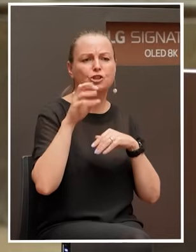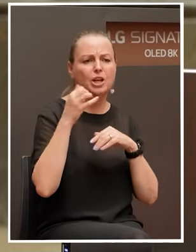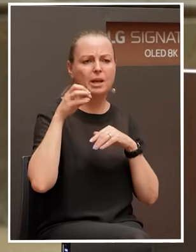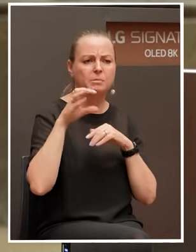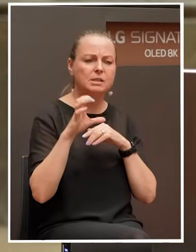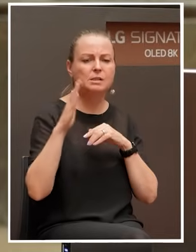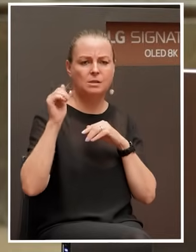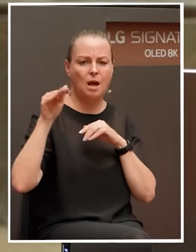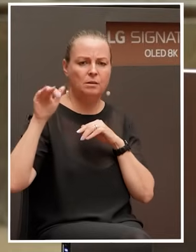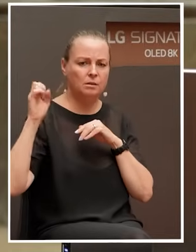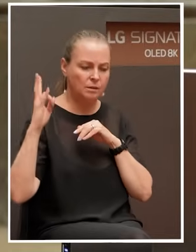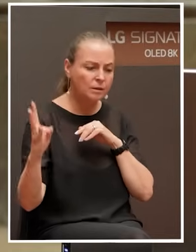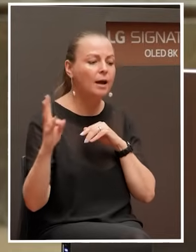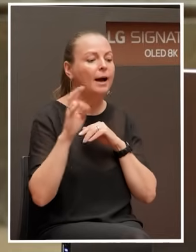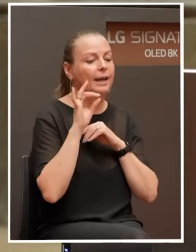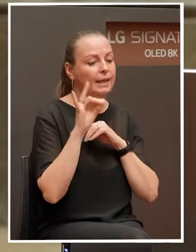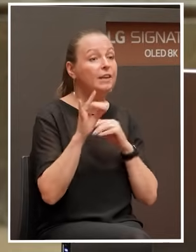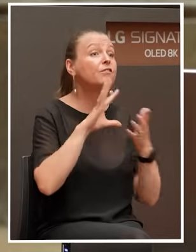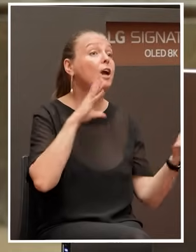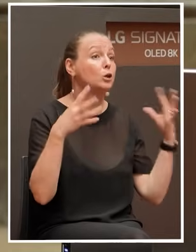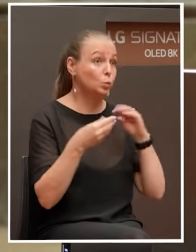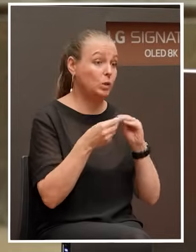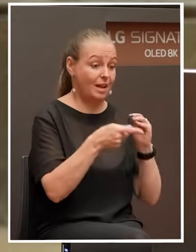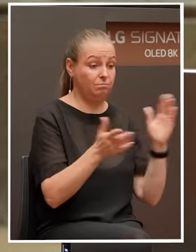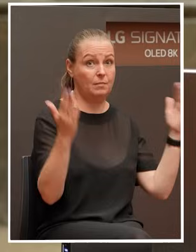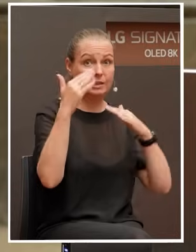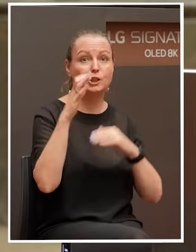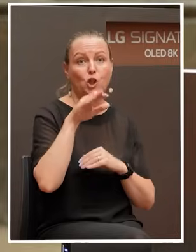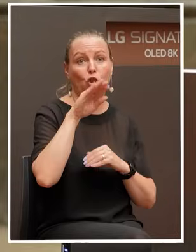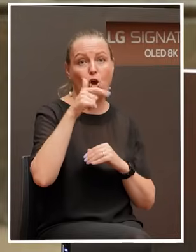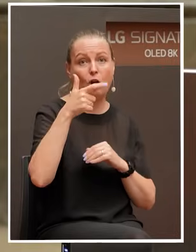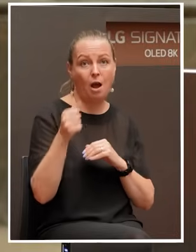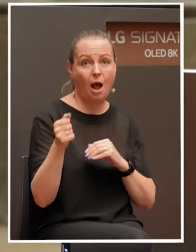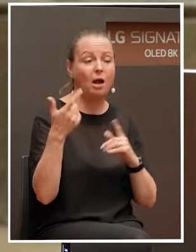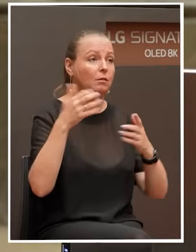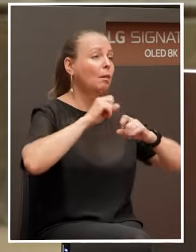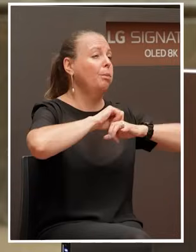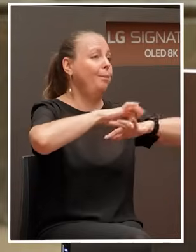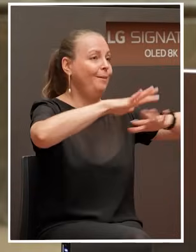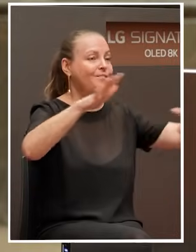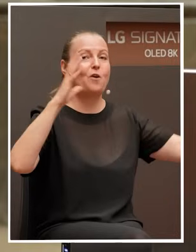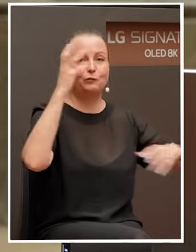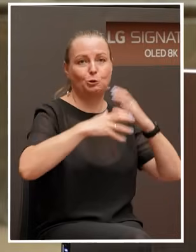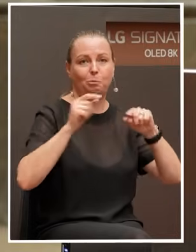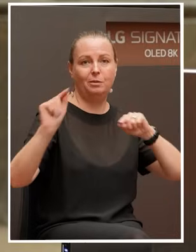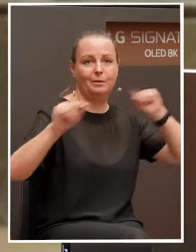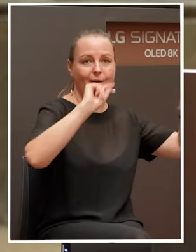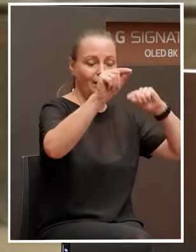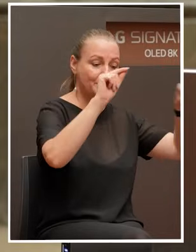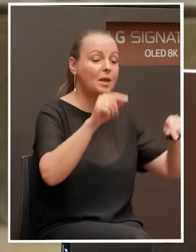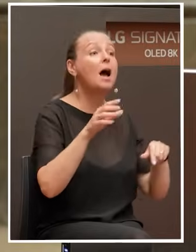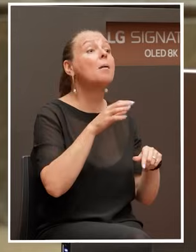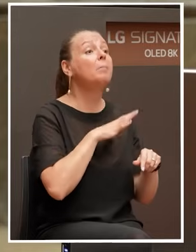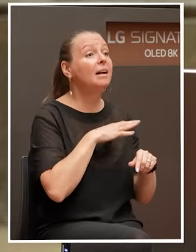Анжелюс. И в результате эти стога сейчас расползлись по миру. Были попытки